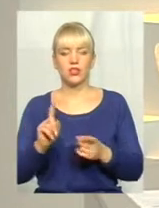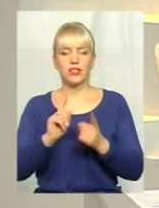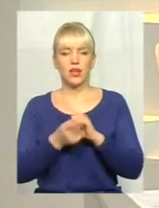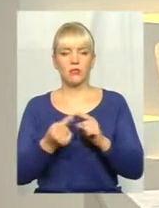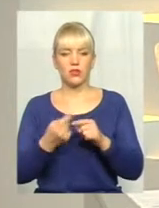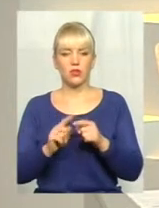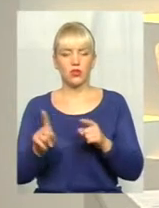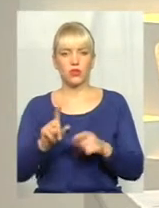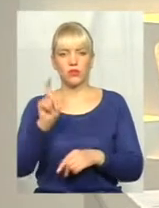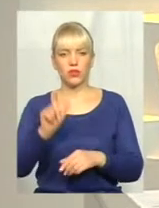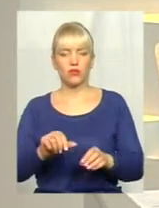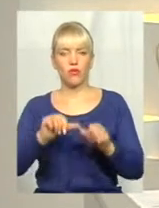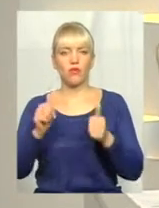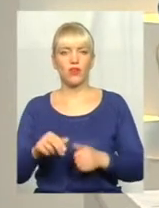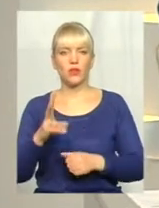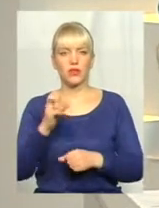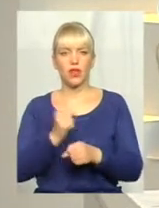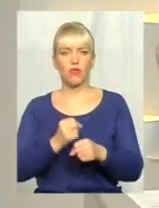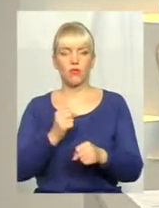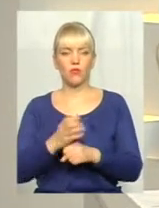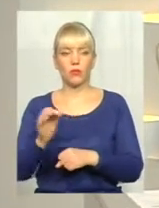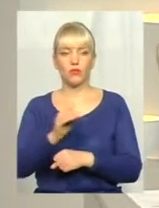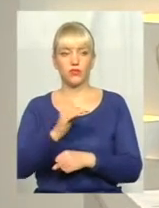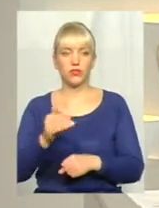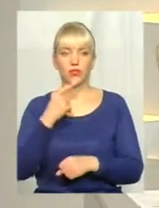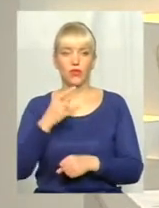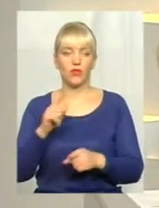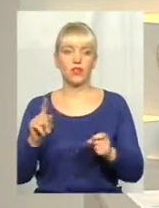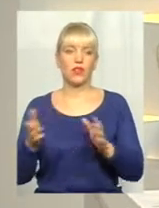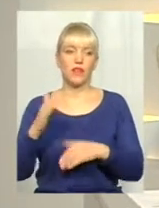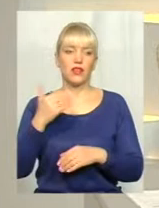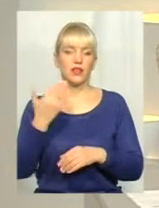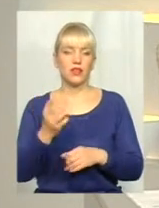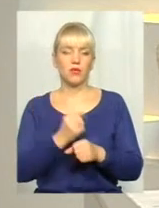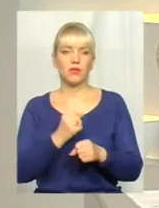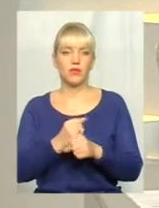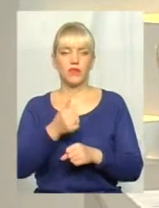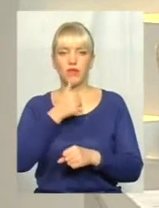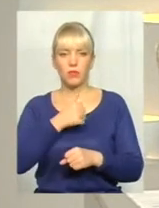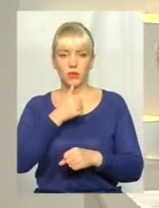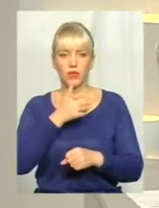людину оформити на роботу офіційно, їй кажуть, давай ти попрацюєш випробний термін?